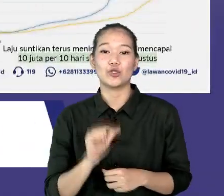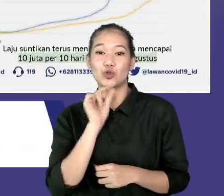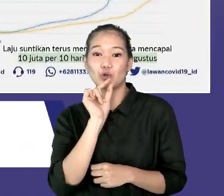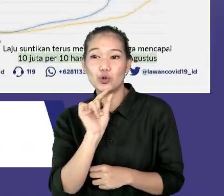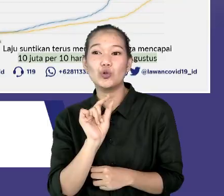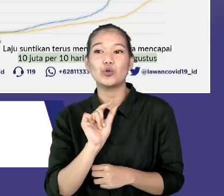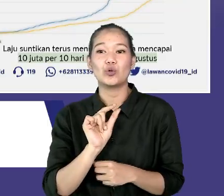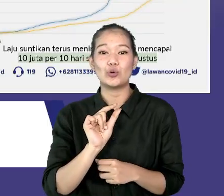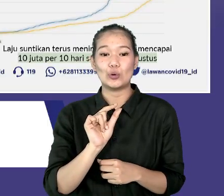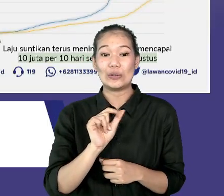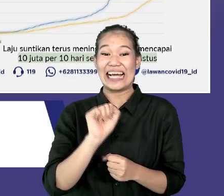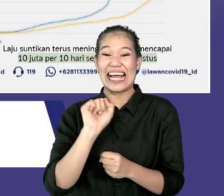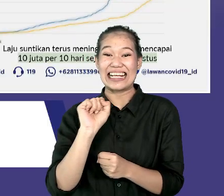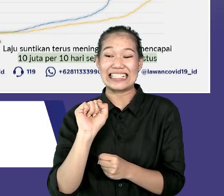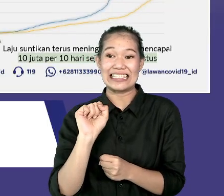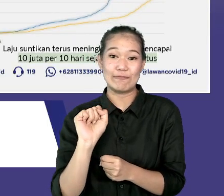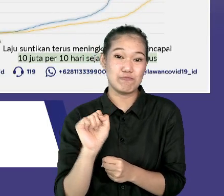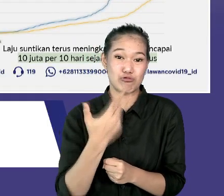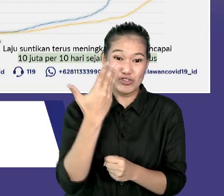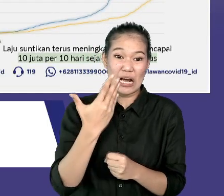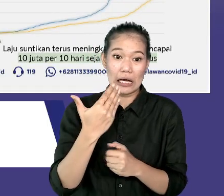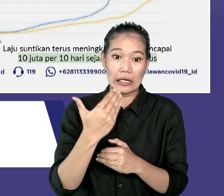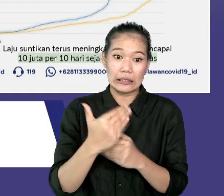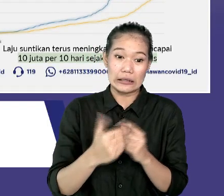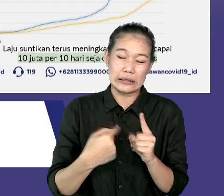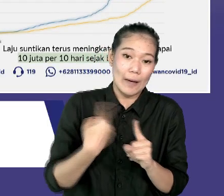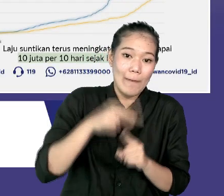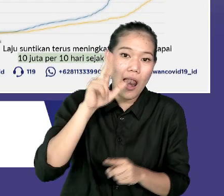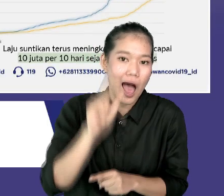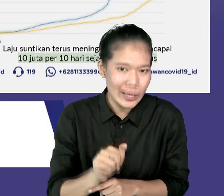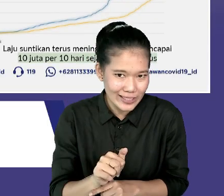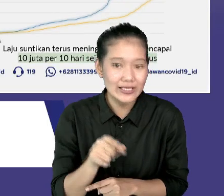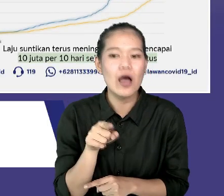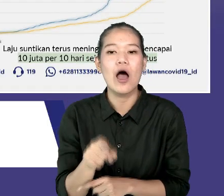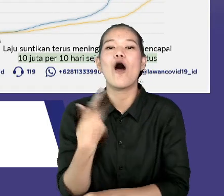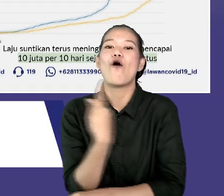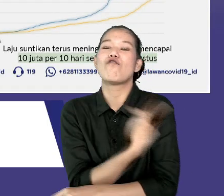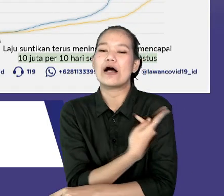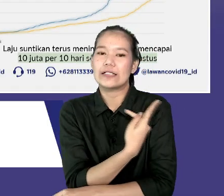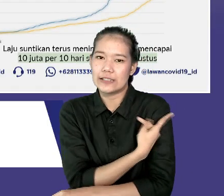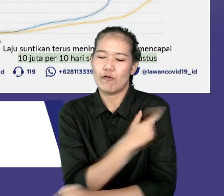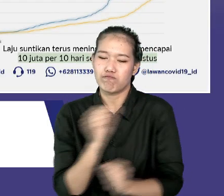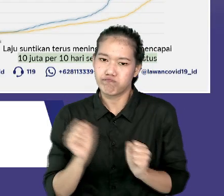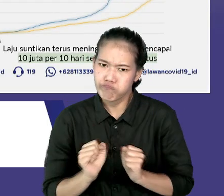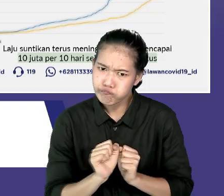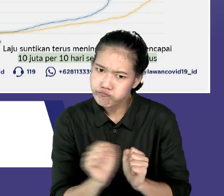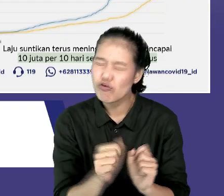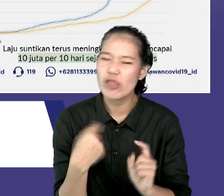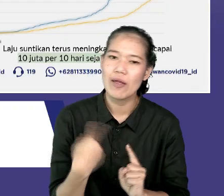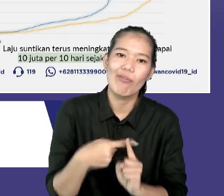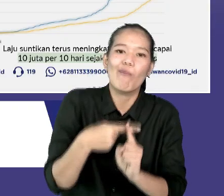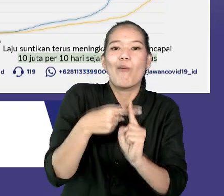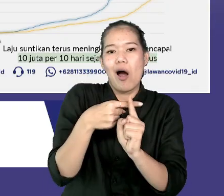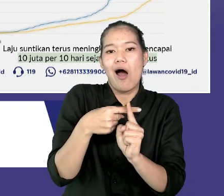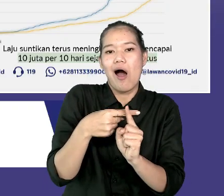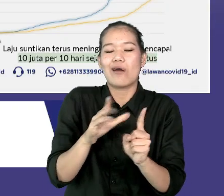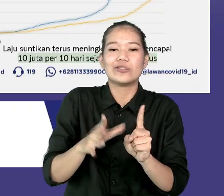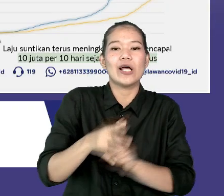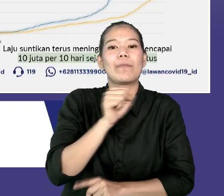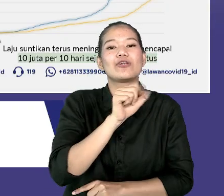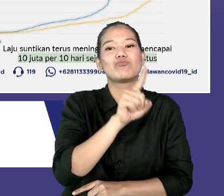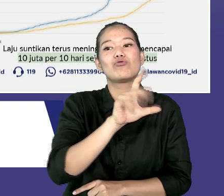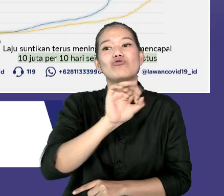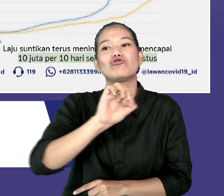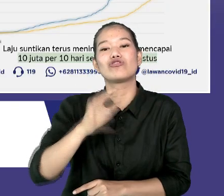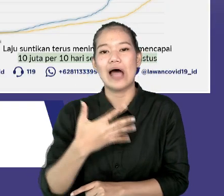mencegah terjadinya lonjakan kasus yang semakin tinggi, maka laju vaksinasi terus ditingkatkan hingga mencapai 10 juta